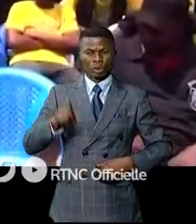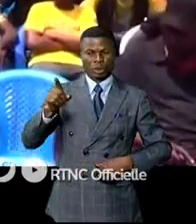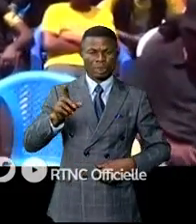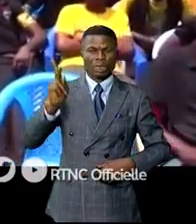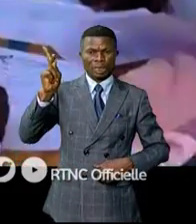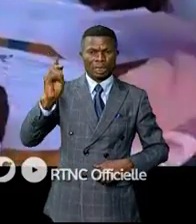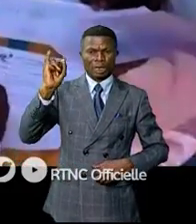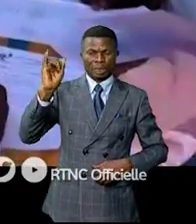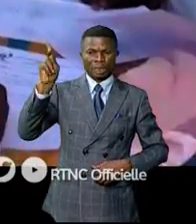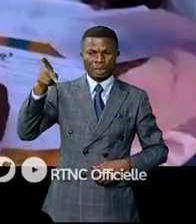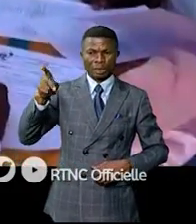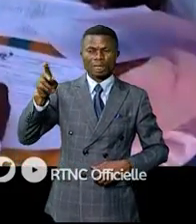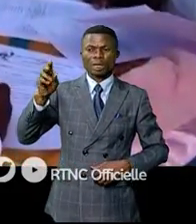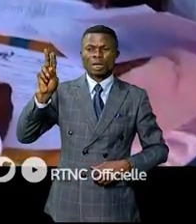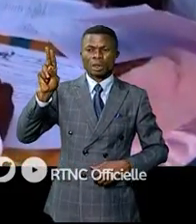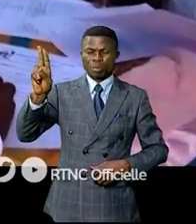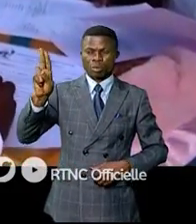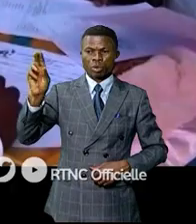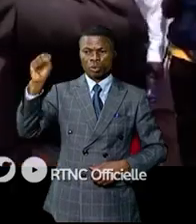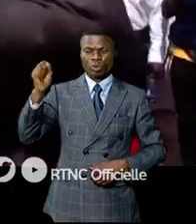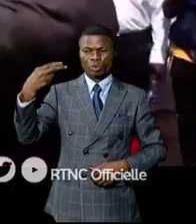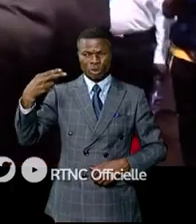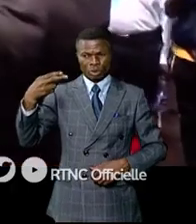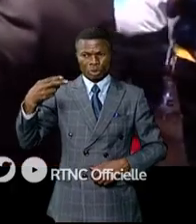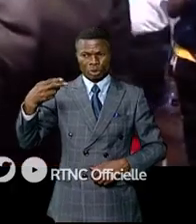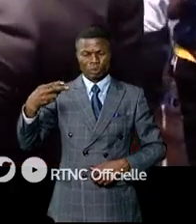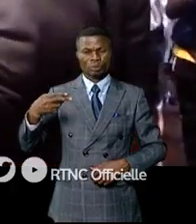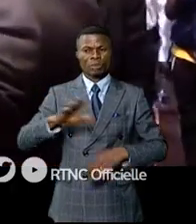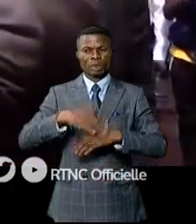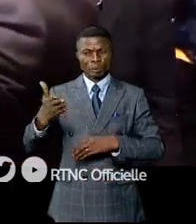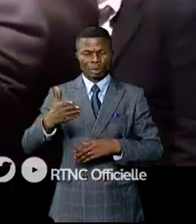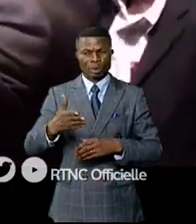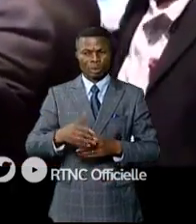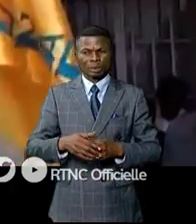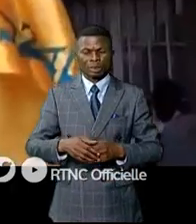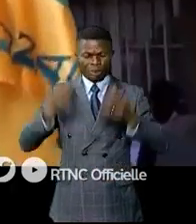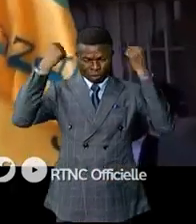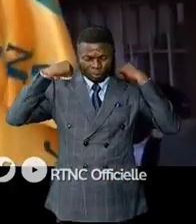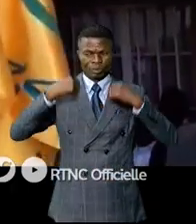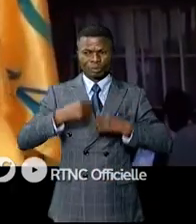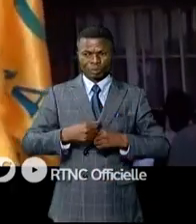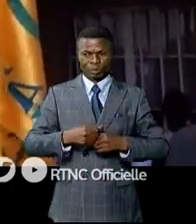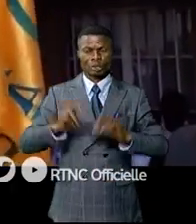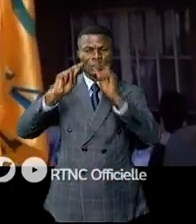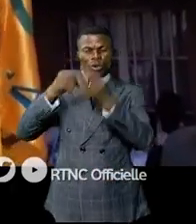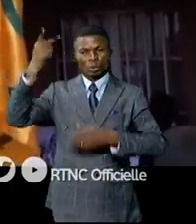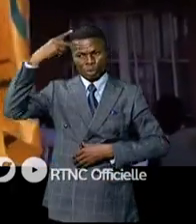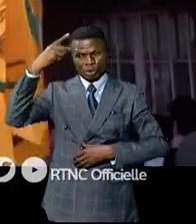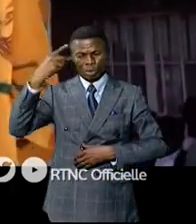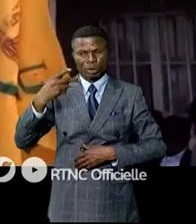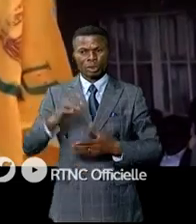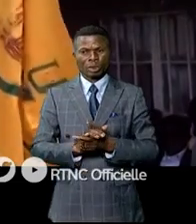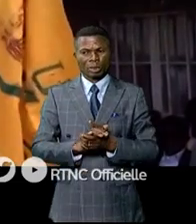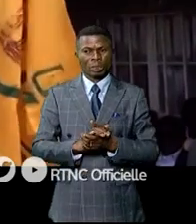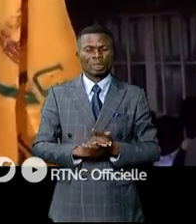surtout attiré par Antoine Gabriel Kyungu Kumwanza. Après avoir reçu les insignes de l'UNAFEC, Éric Mouta a, comme